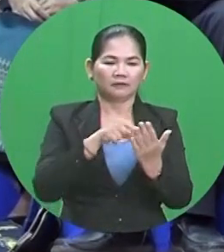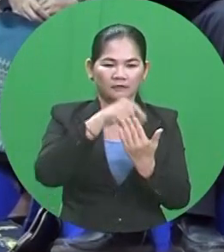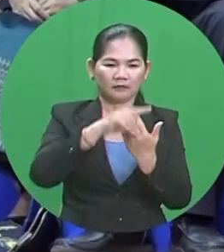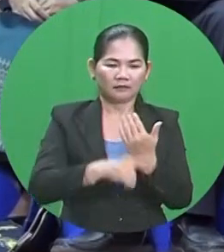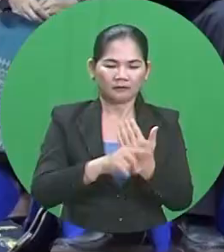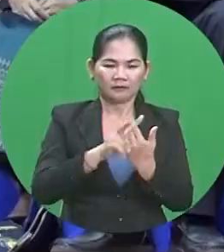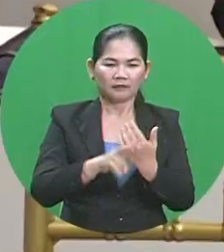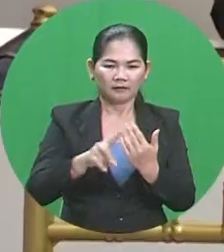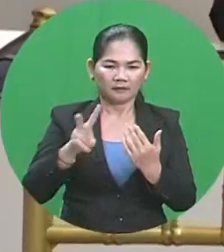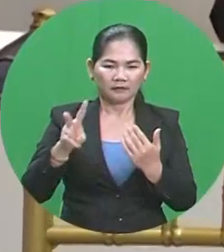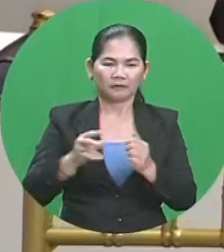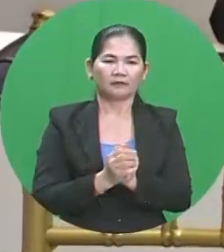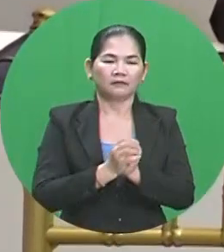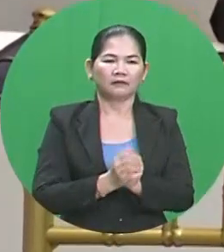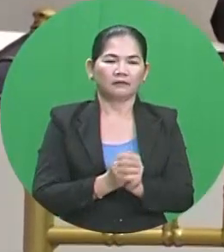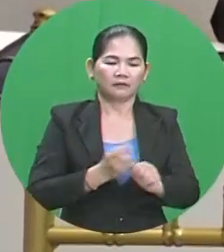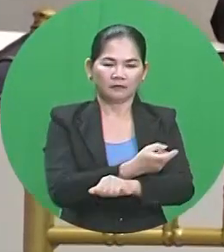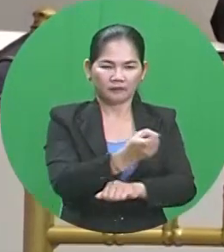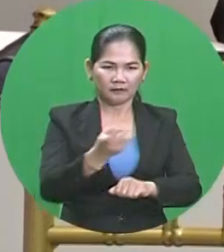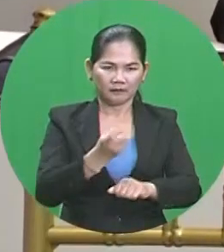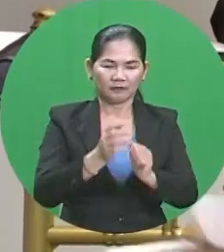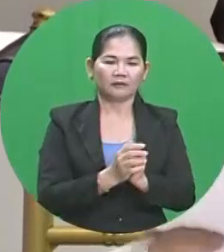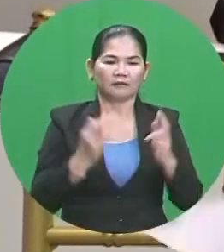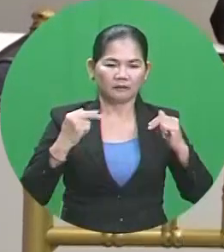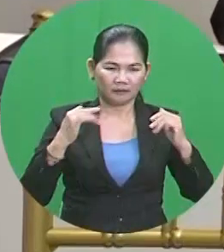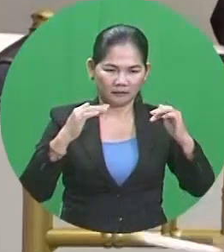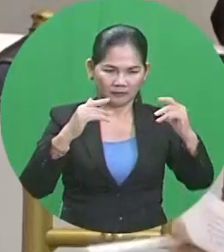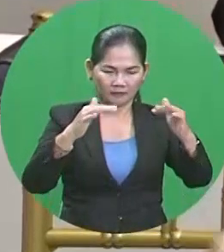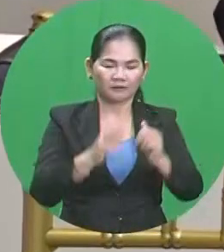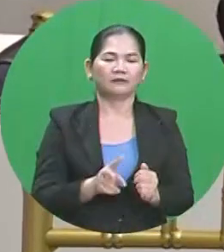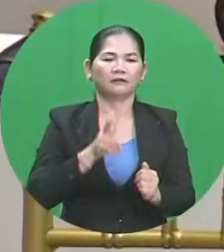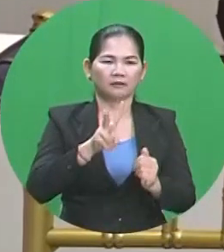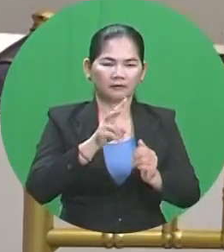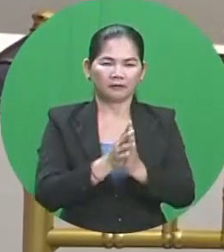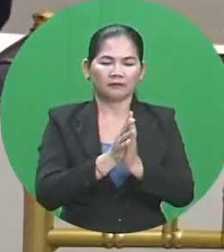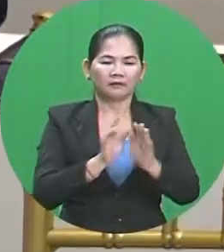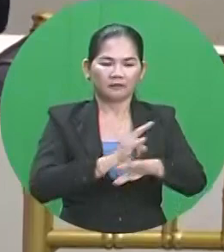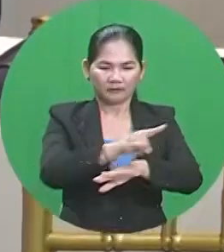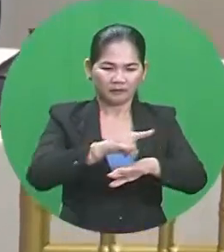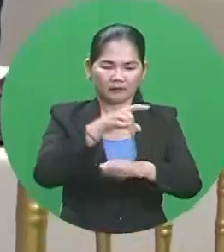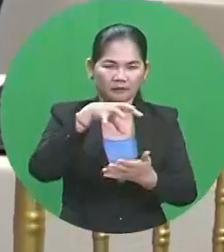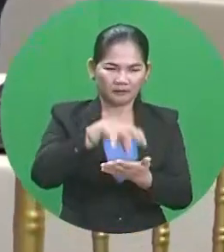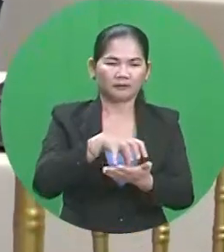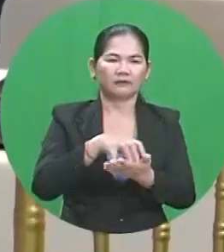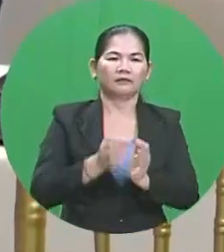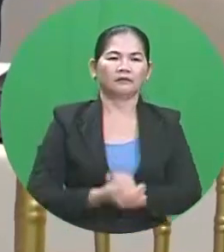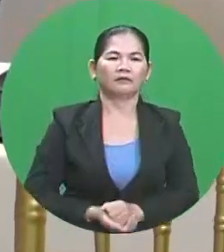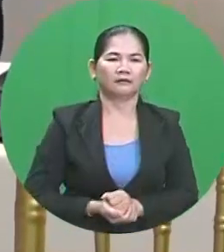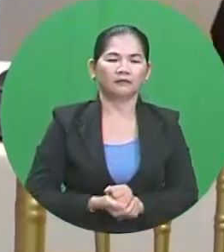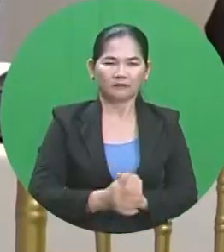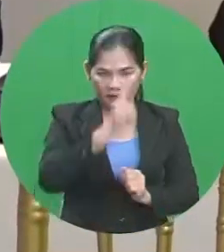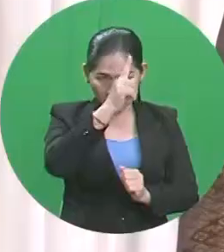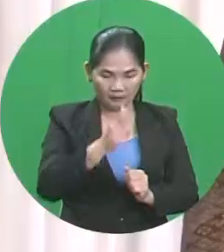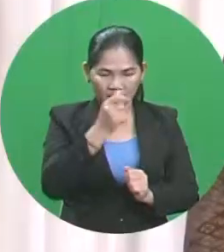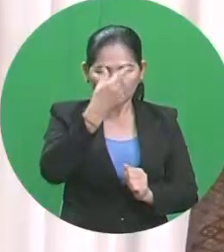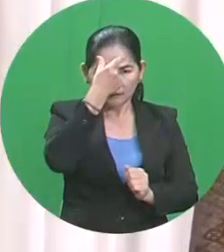នាំ2021នៅភោជនីយដ្ឋានទុនលេបាសាក់2ខណ្ឌចំការមនរាជធានីភ្នំពេញលោកជំទា